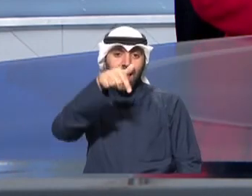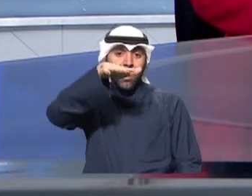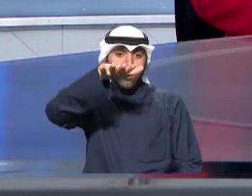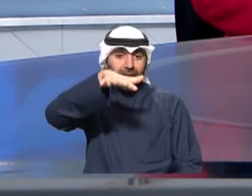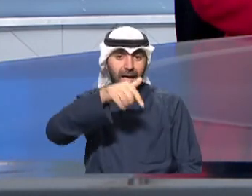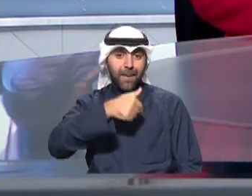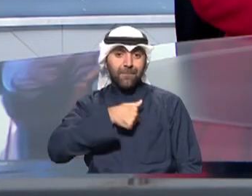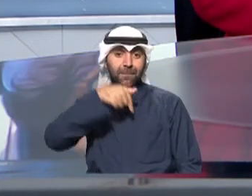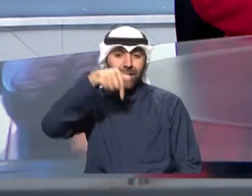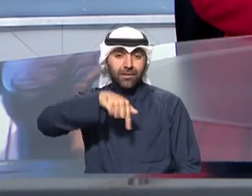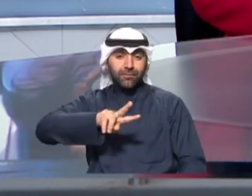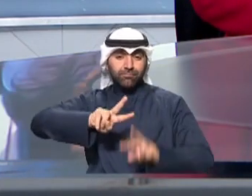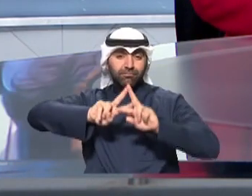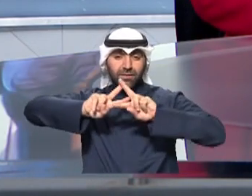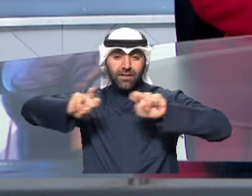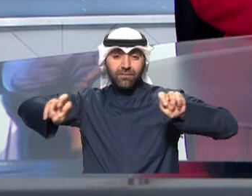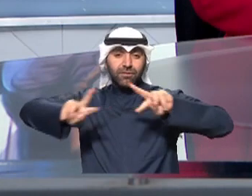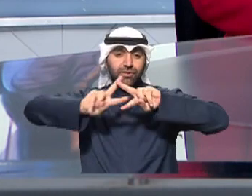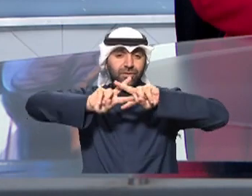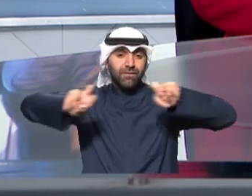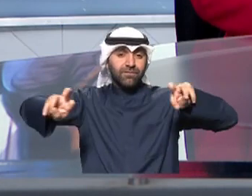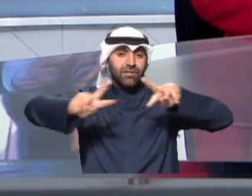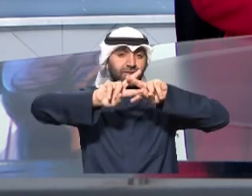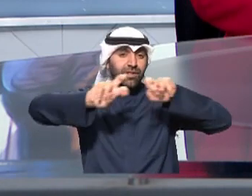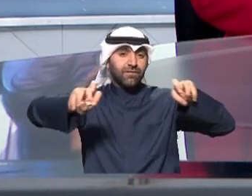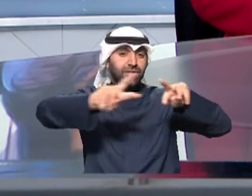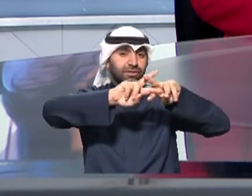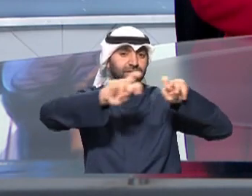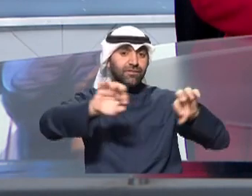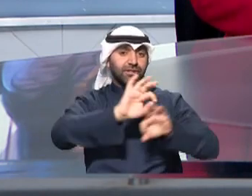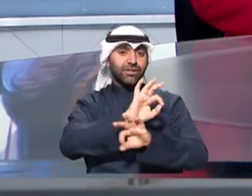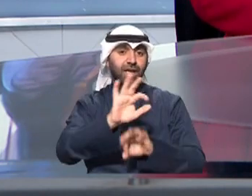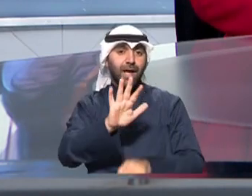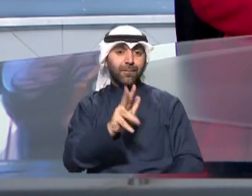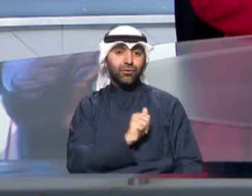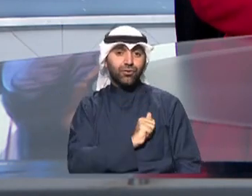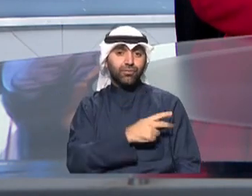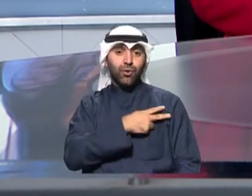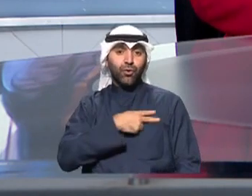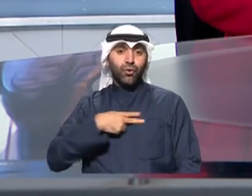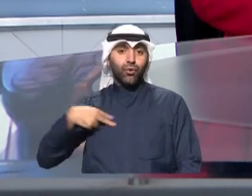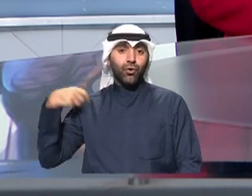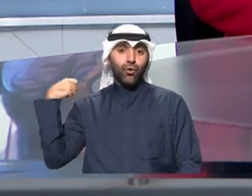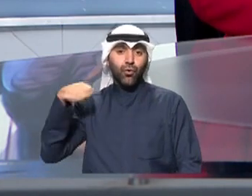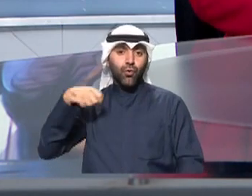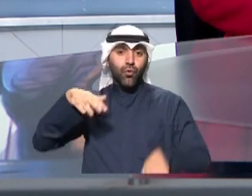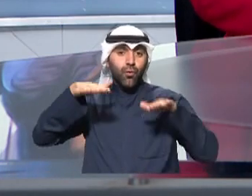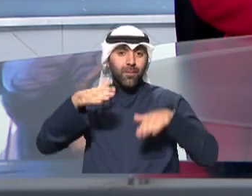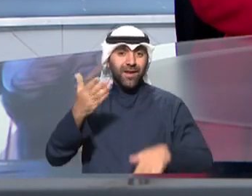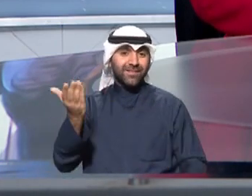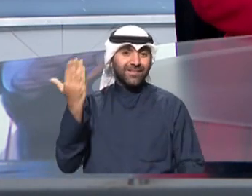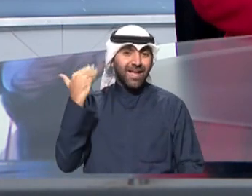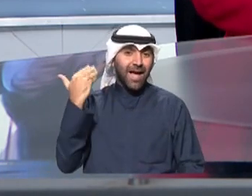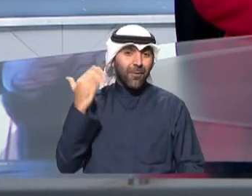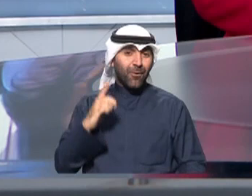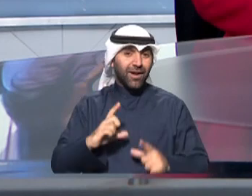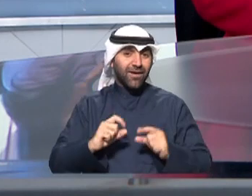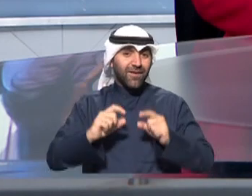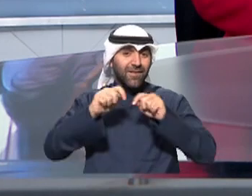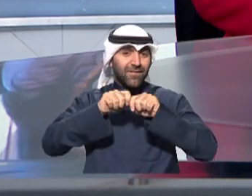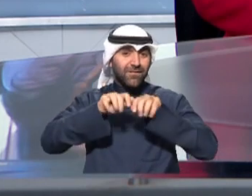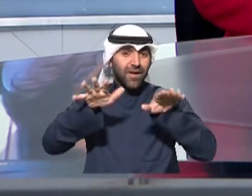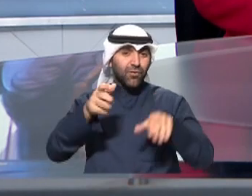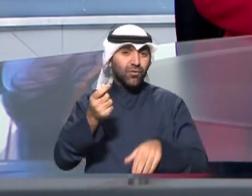كورونا والصادر عن جمعية الشفافية الكويتية والهيئة العامة لمكافحة الفساد نزاهة. التقرير